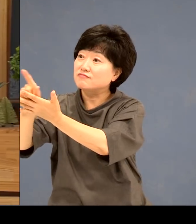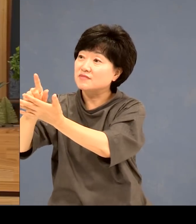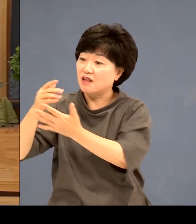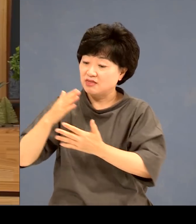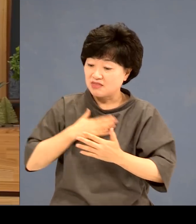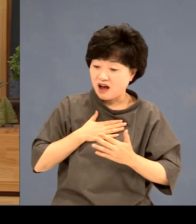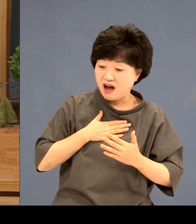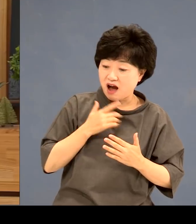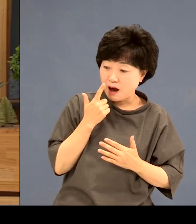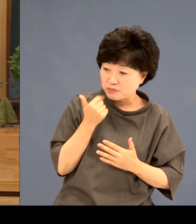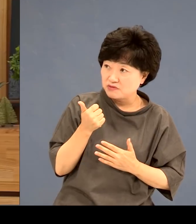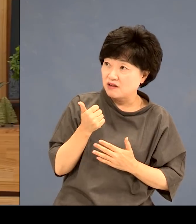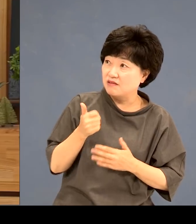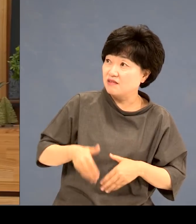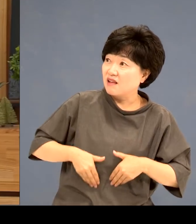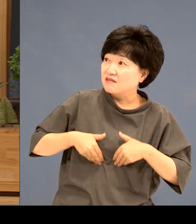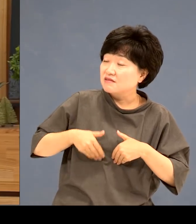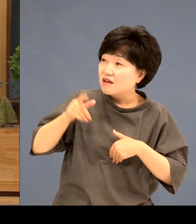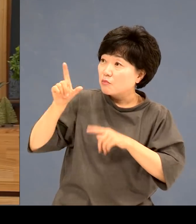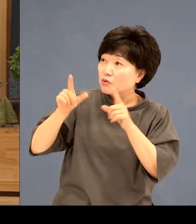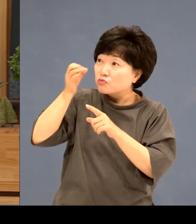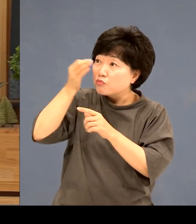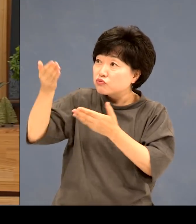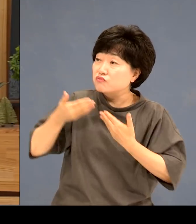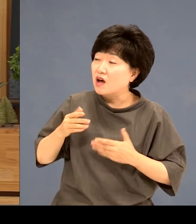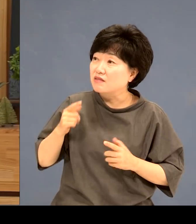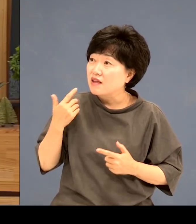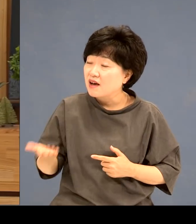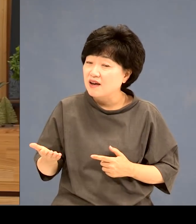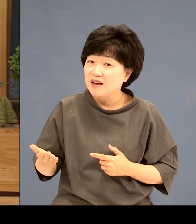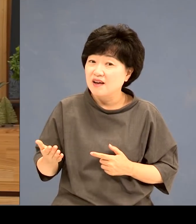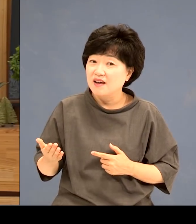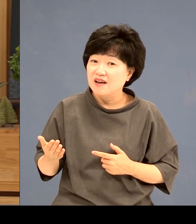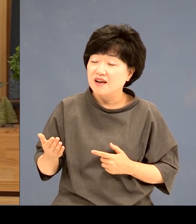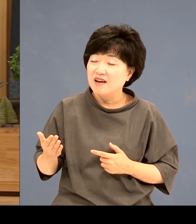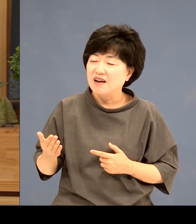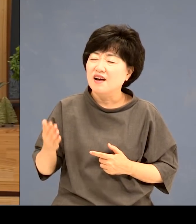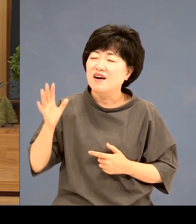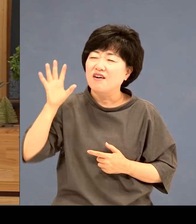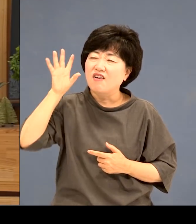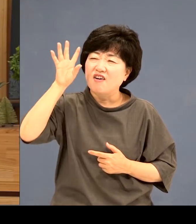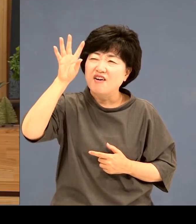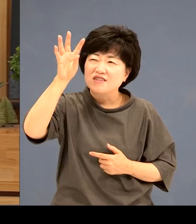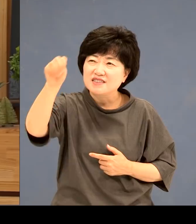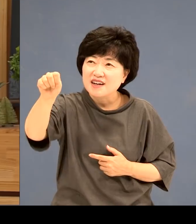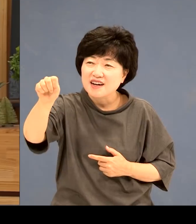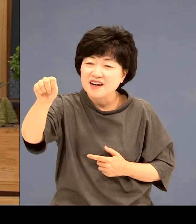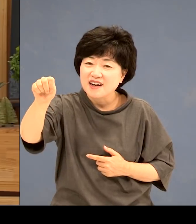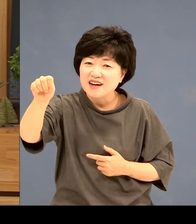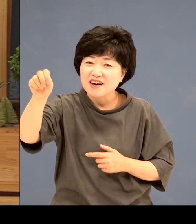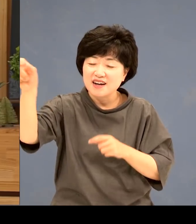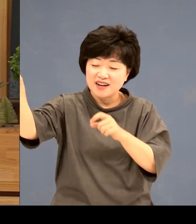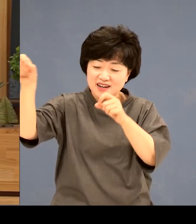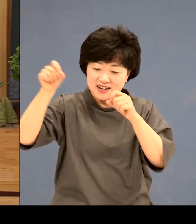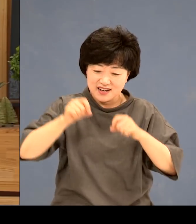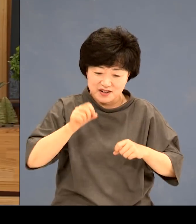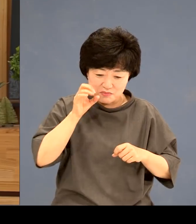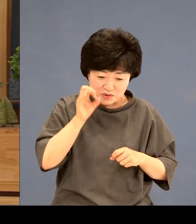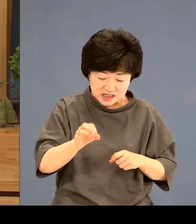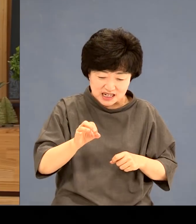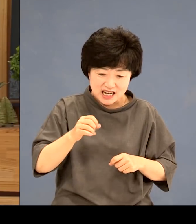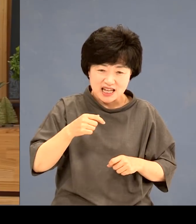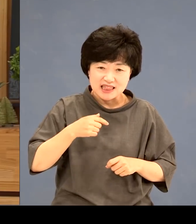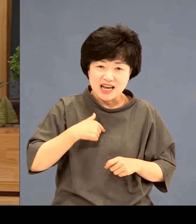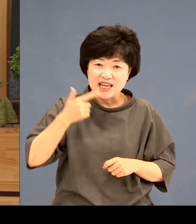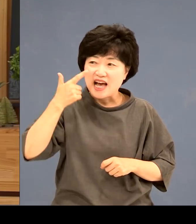따뜻한 목사님이신데 왜 나의 아버지로서는 저런 모습을 안 보여주실까? 했는데 어느 날 제가 성인이 돼서 느낀 것은 이